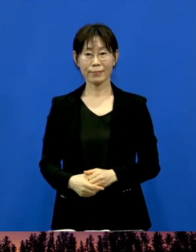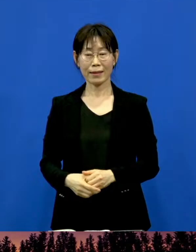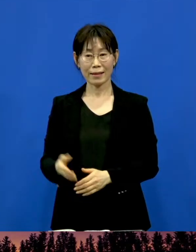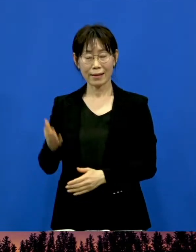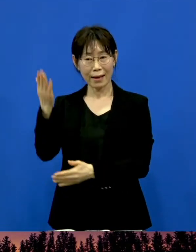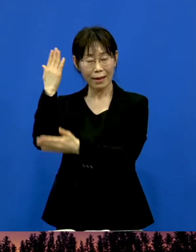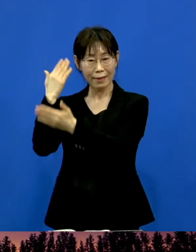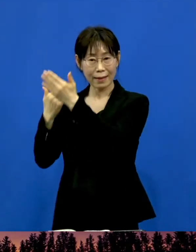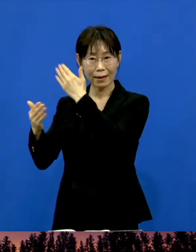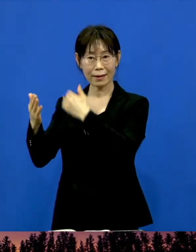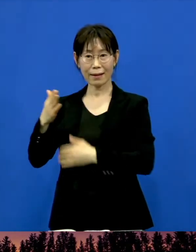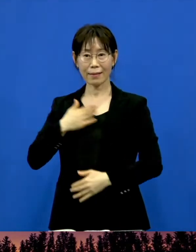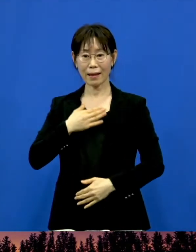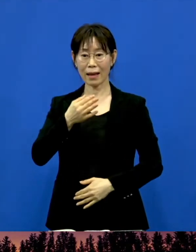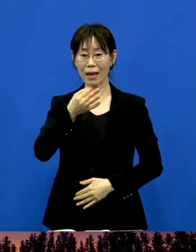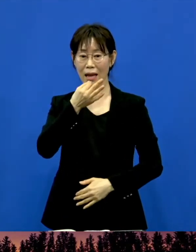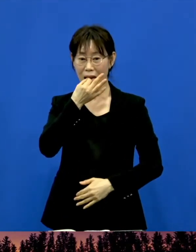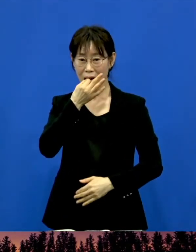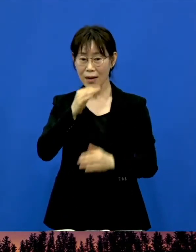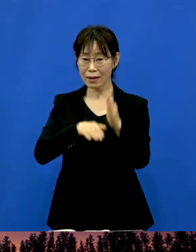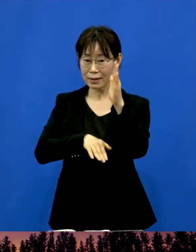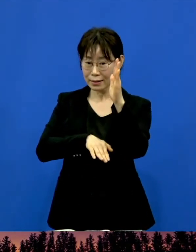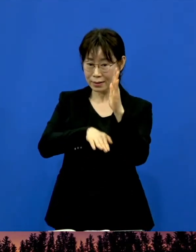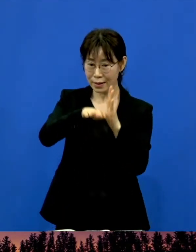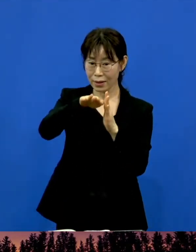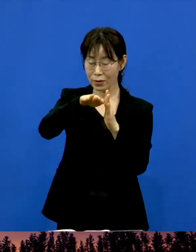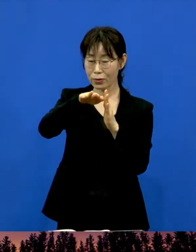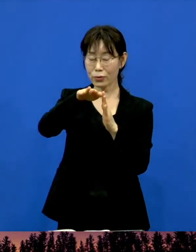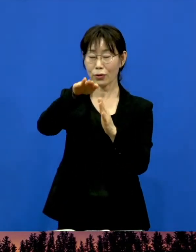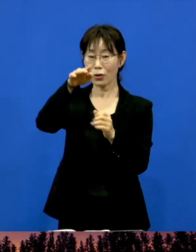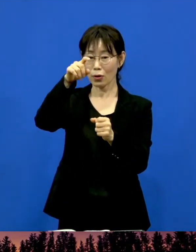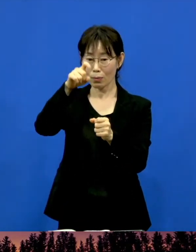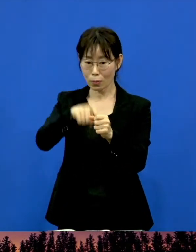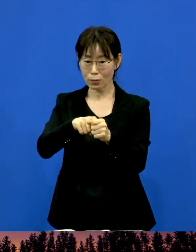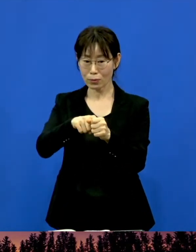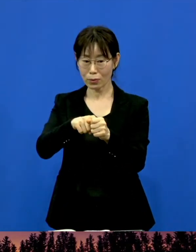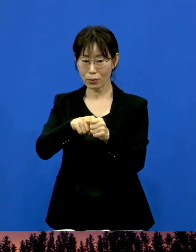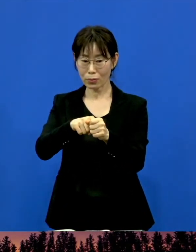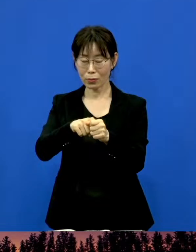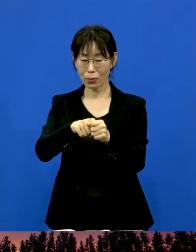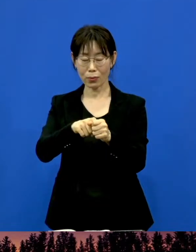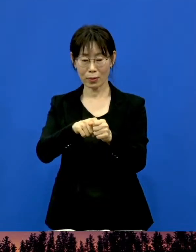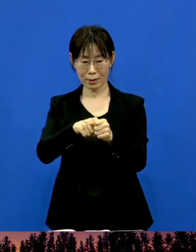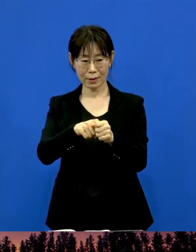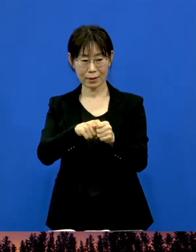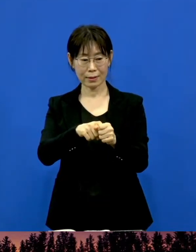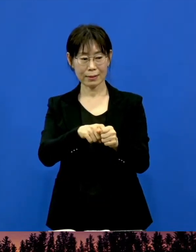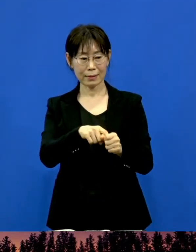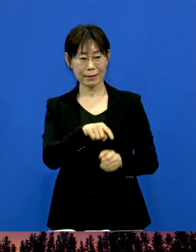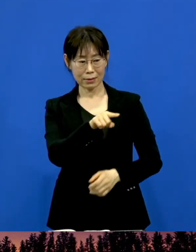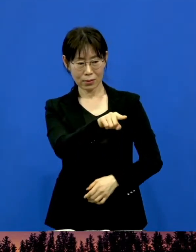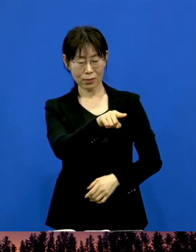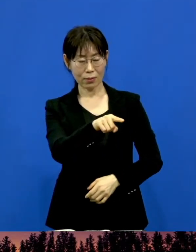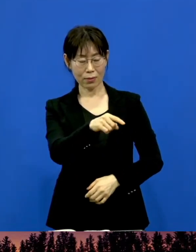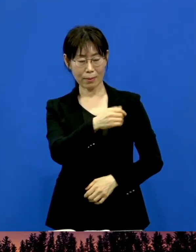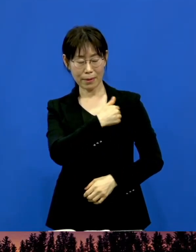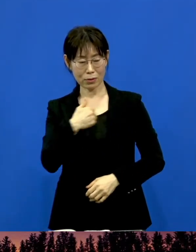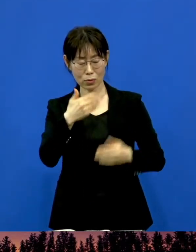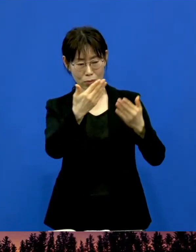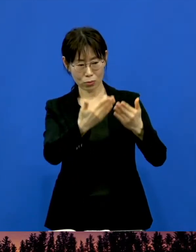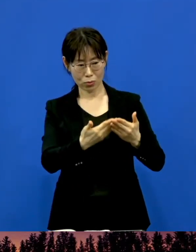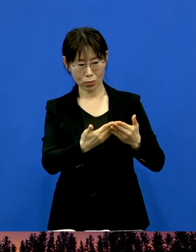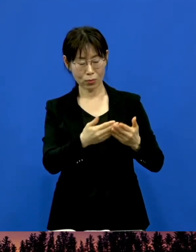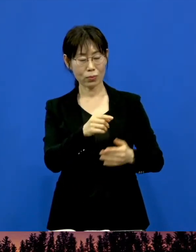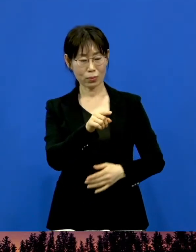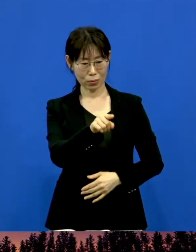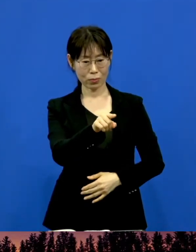이전에는 내 욕망을 채우기 위한 수단으로 모든 걸 바라보았어요. 바라보면 저게 나에게 만족을 줄까, 나에게 기쁨을 줄까,